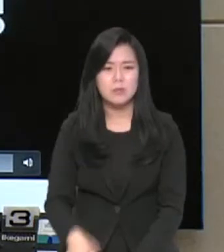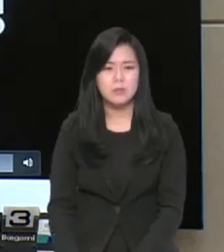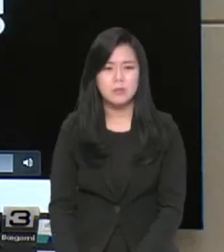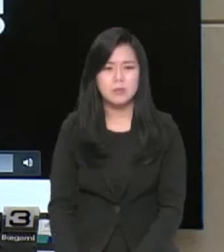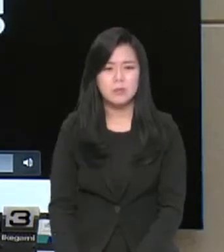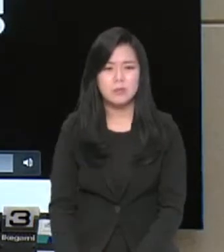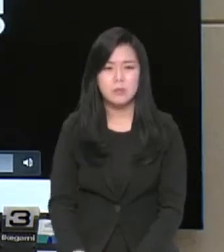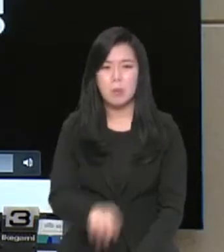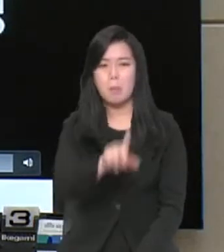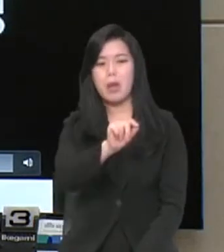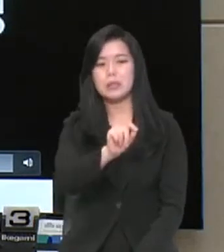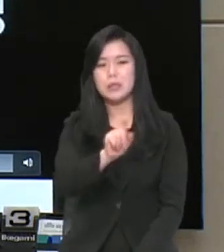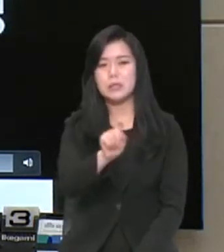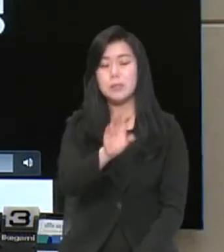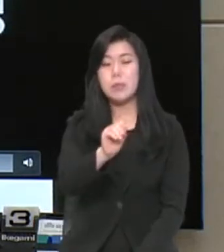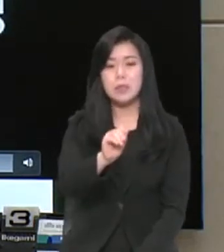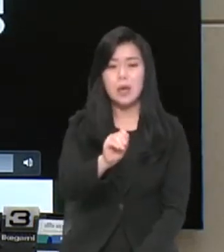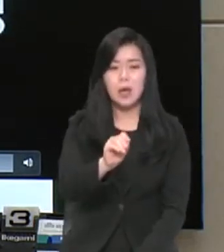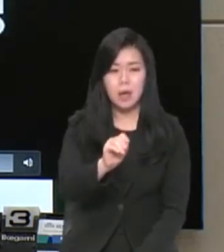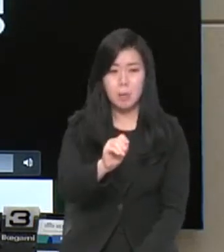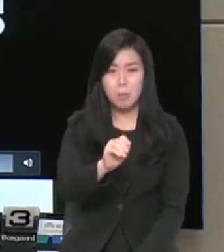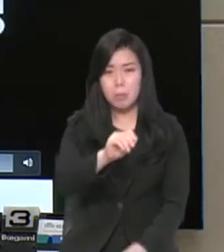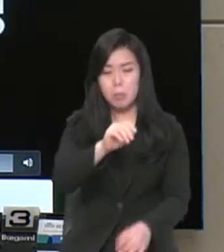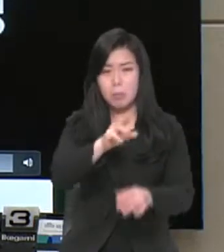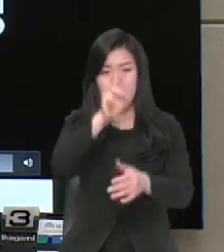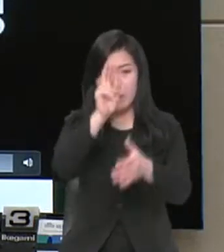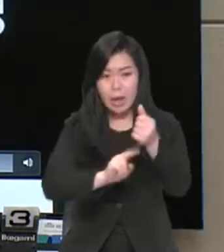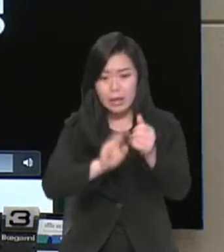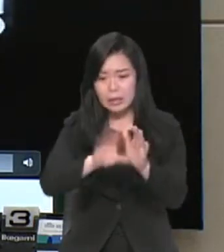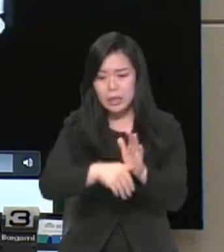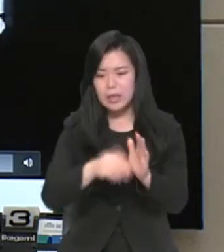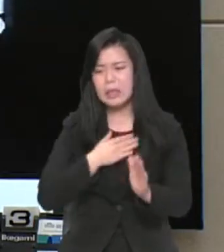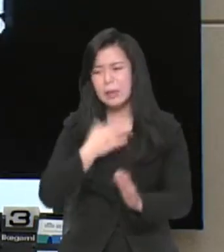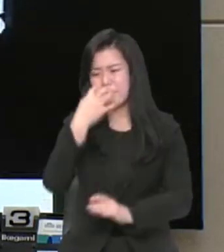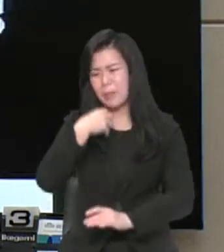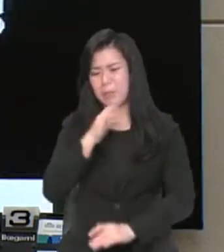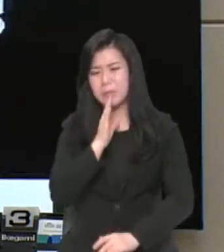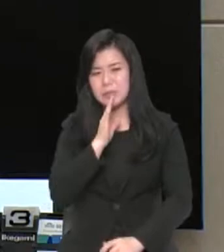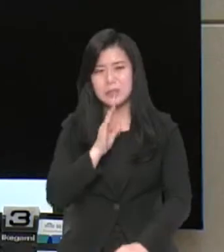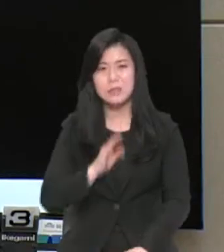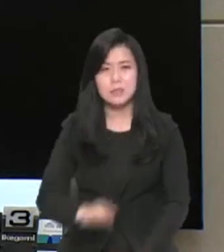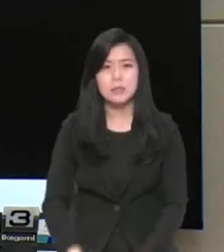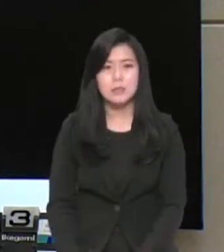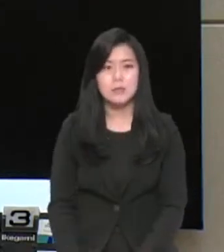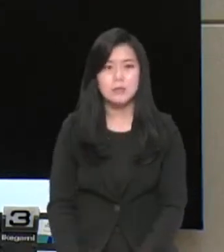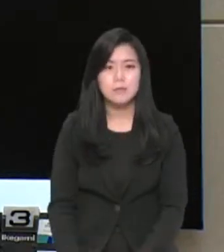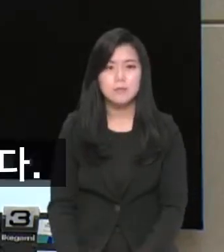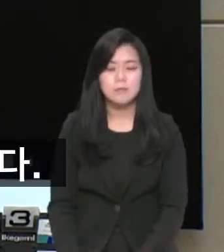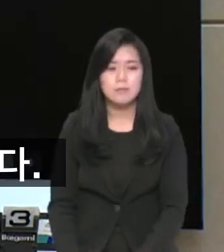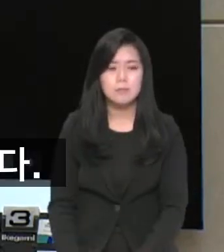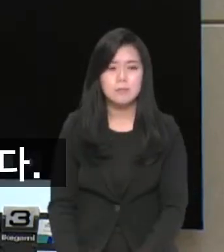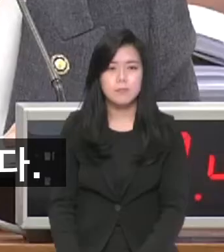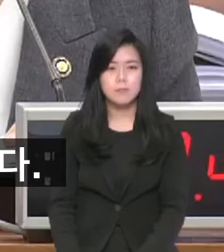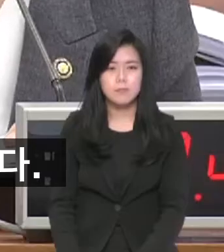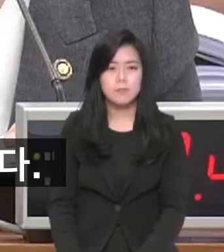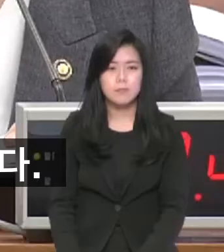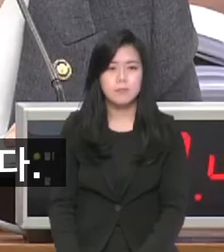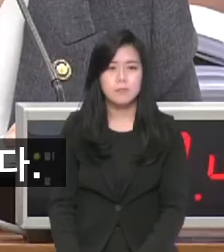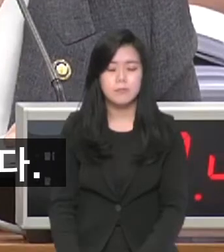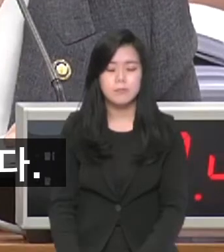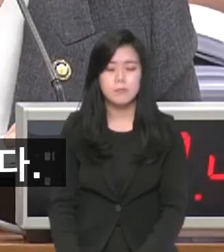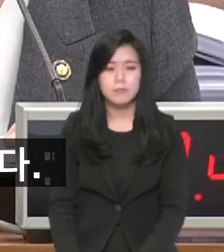이렇게 팔아야지. 만장 뭐 한 번 나갈 때마다 만장 뭐 10만장 이렇게 나가야지만 돈이 되는 거지. 자, 이러다